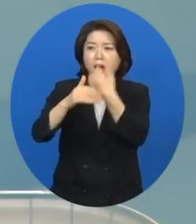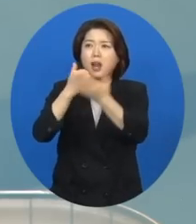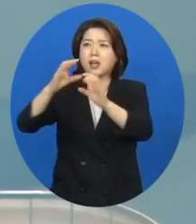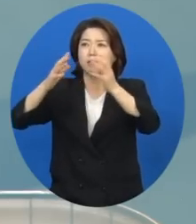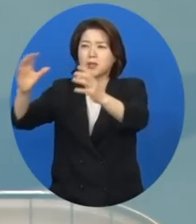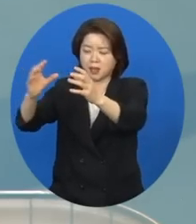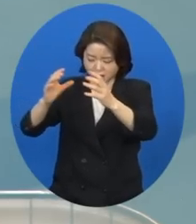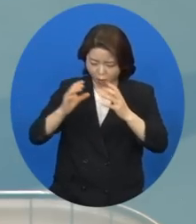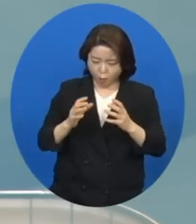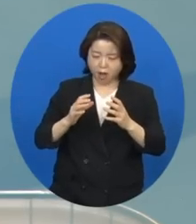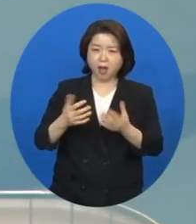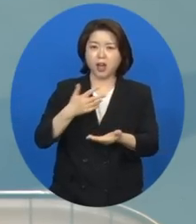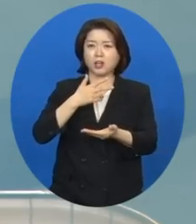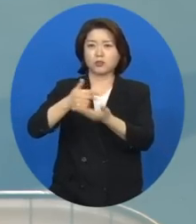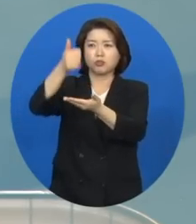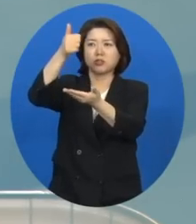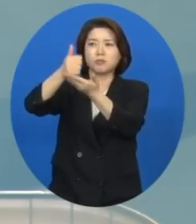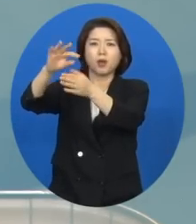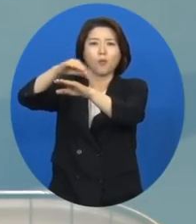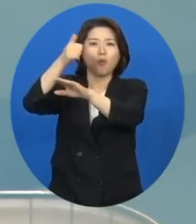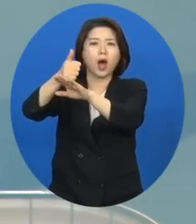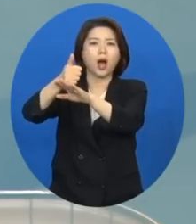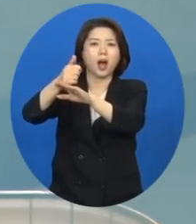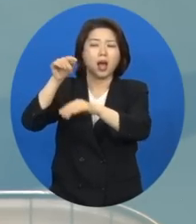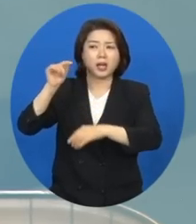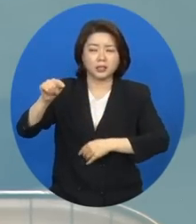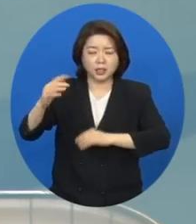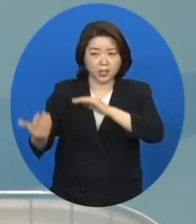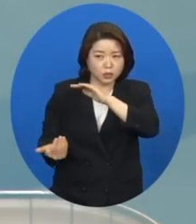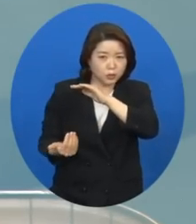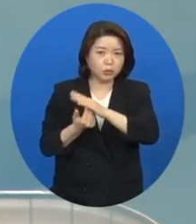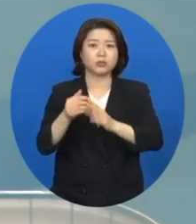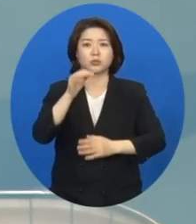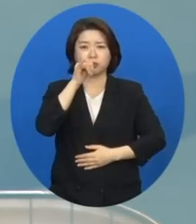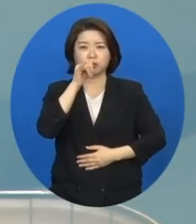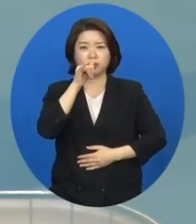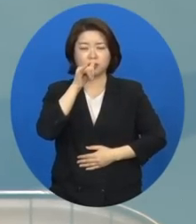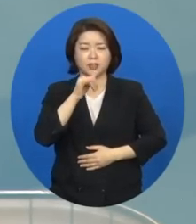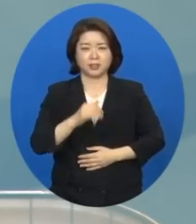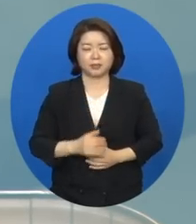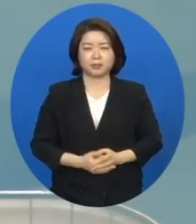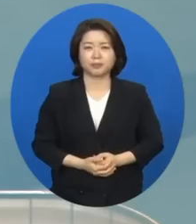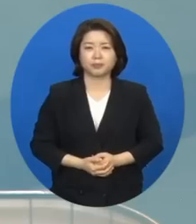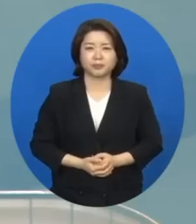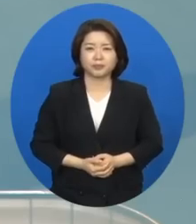주님의 왕대심이 그 기도를 통하여서 일어나는 거예요.